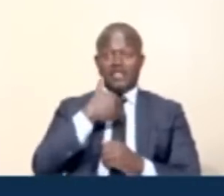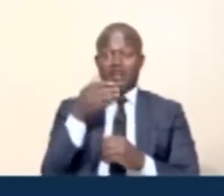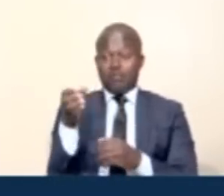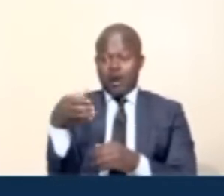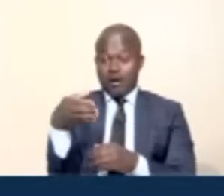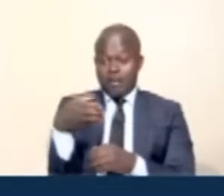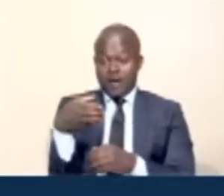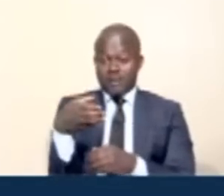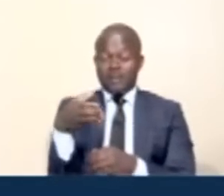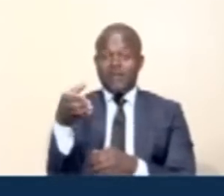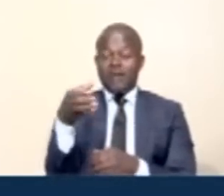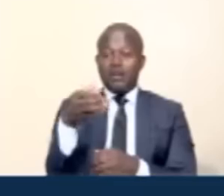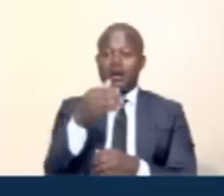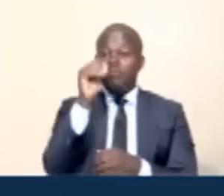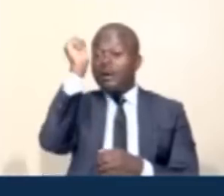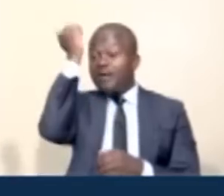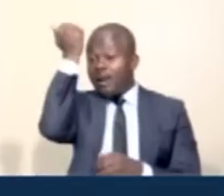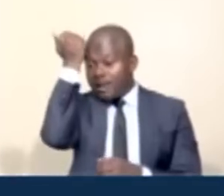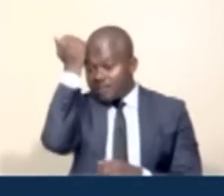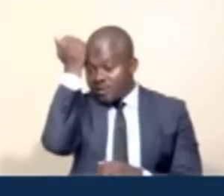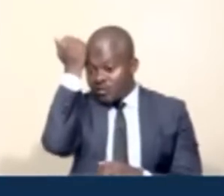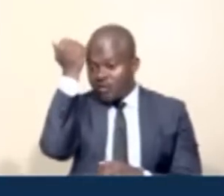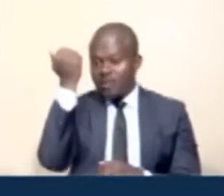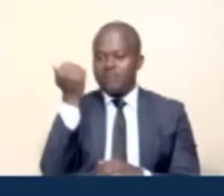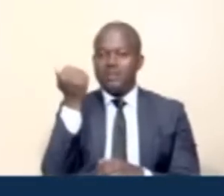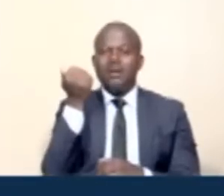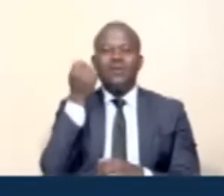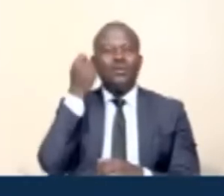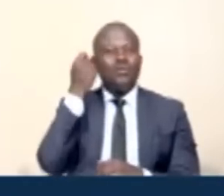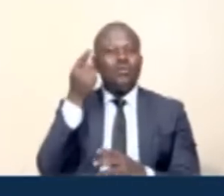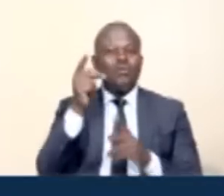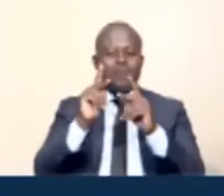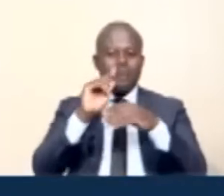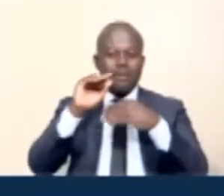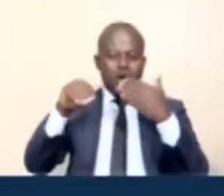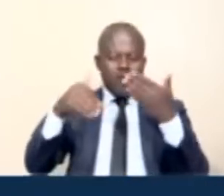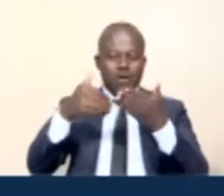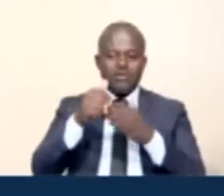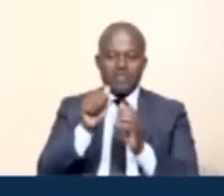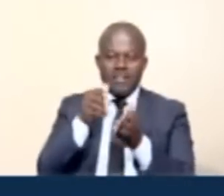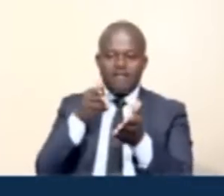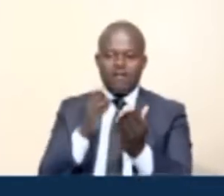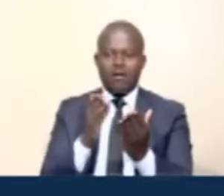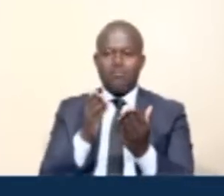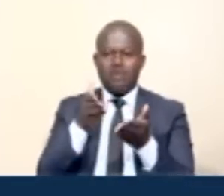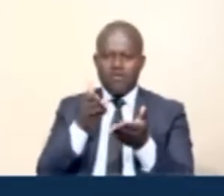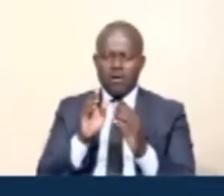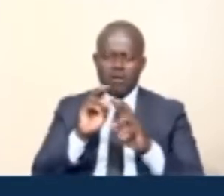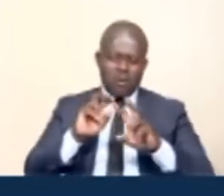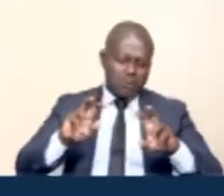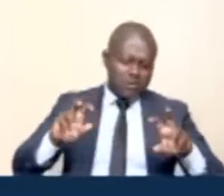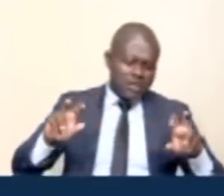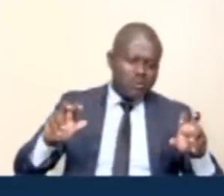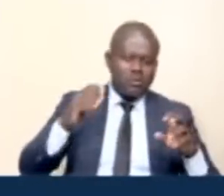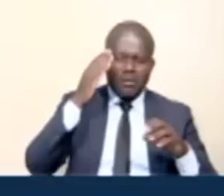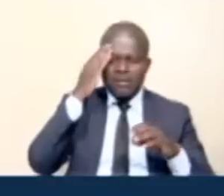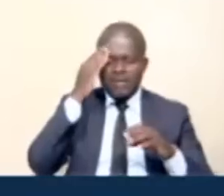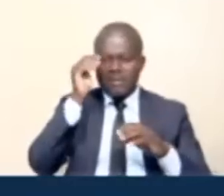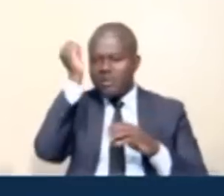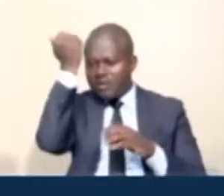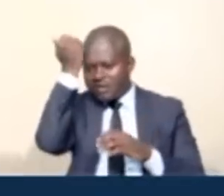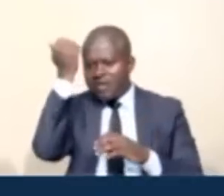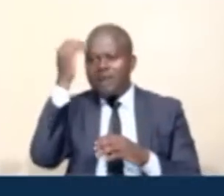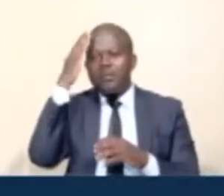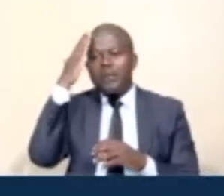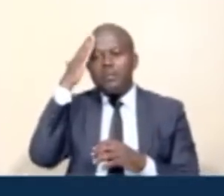cyangwa amakampani ya za assurance. Abo bose rero barimo barakurikirana icyo kibazo cy'izo assurance, kugira ngo